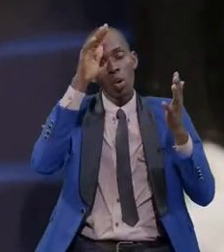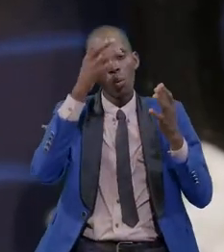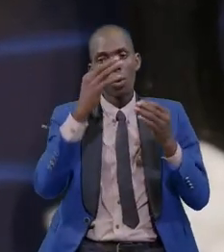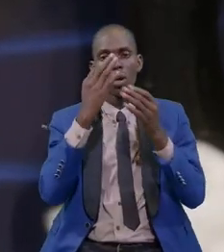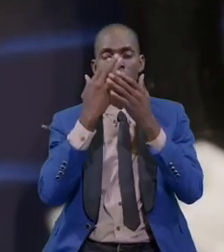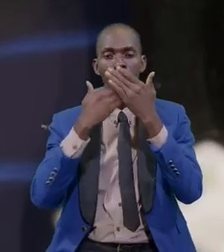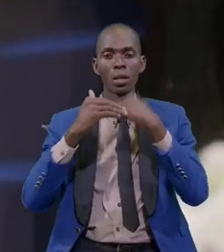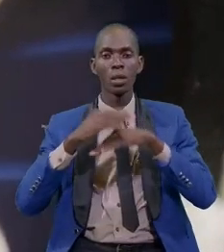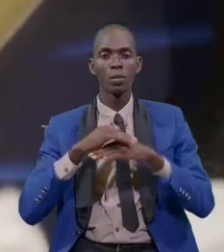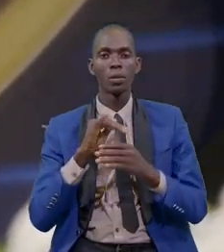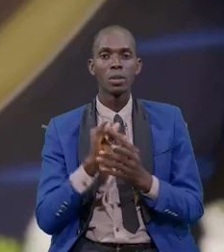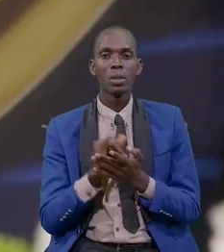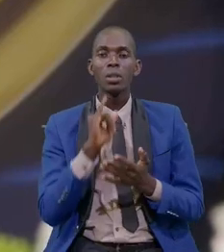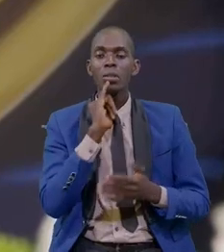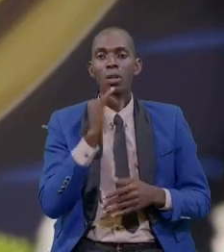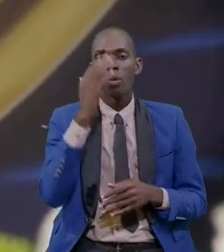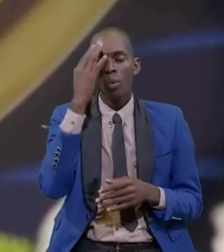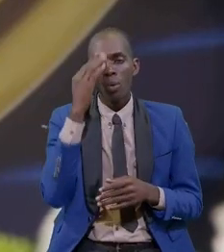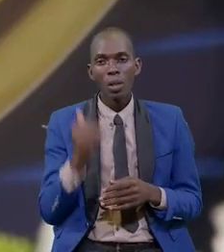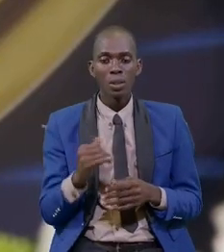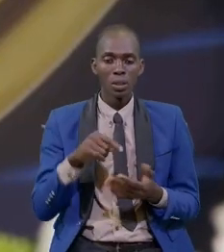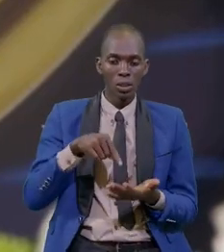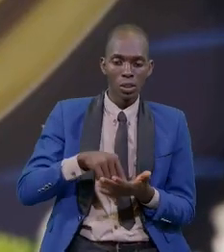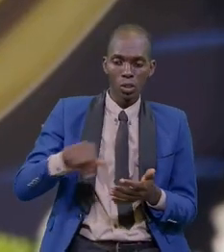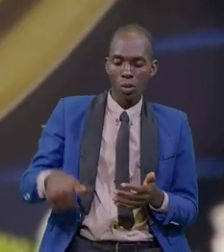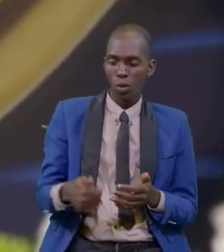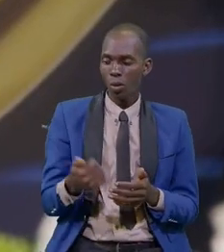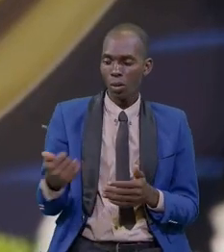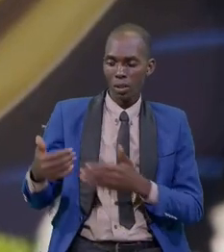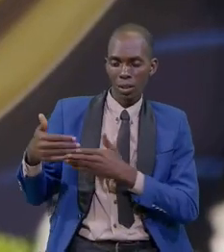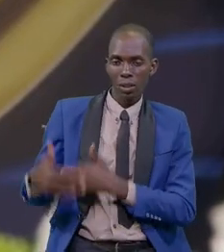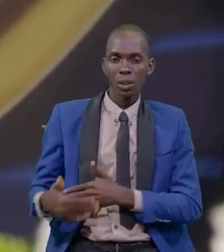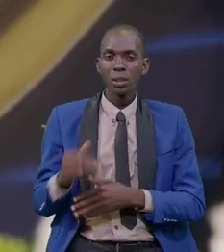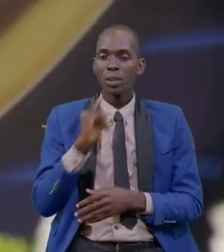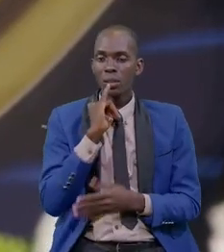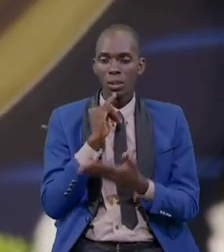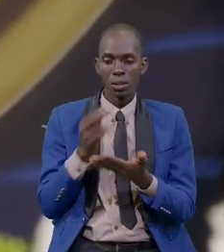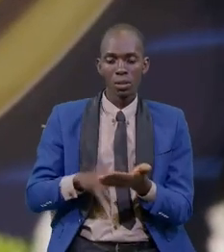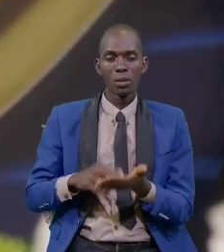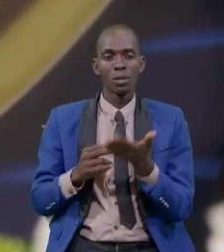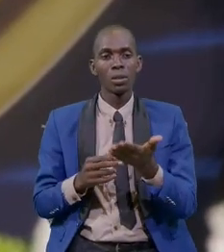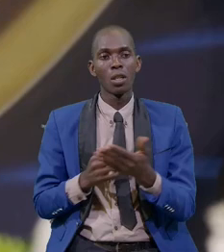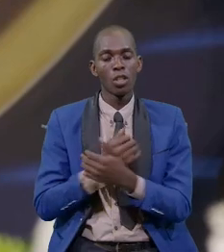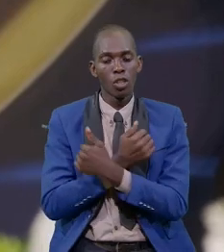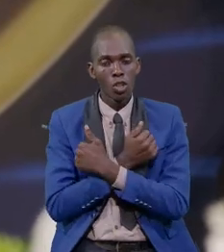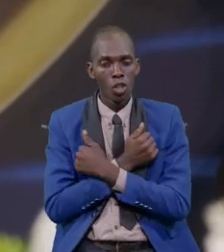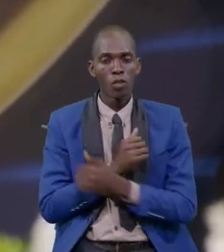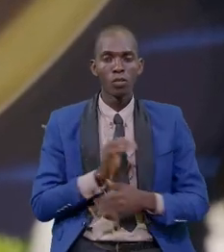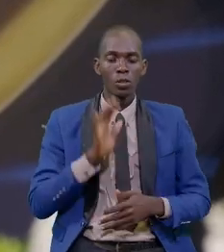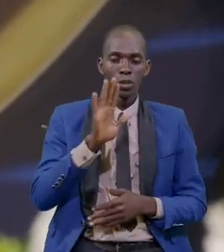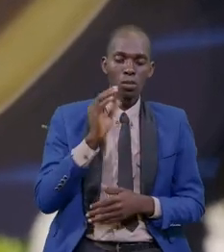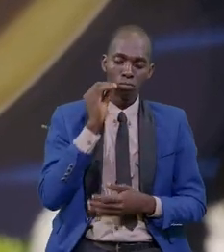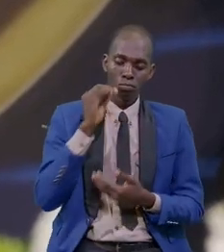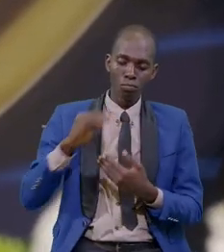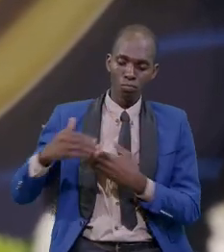pour cette raison que ce côté, cet autre côté est là. Vous devez aimer votre voisin. Vous devez penser à votre